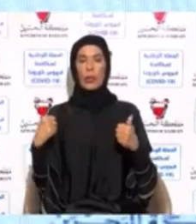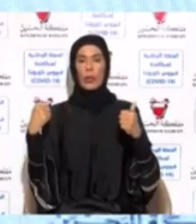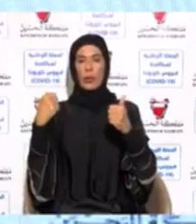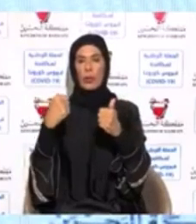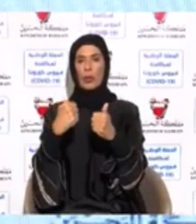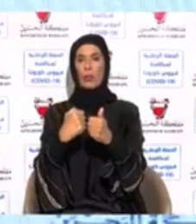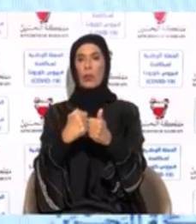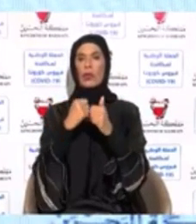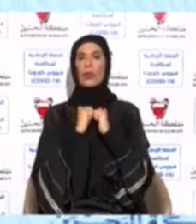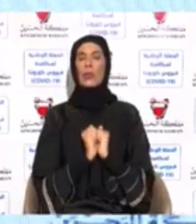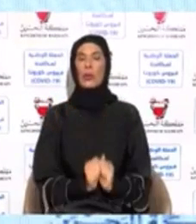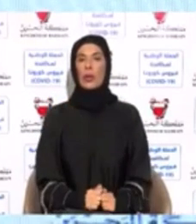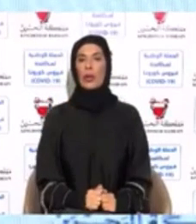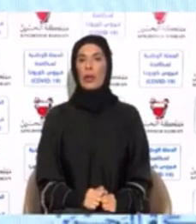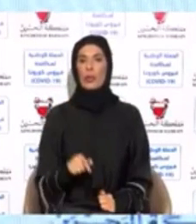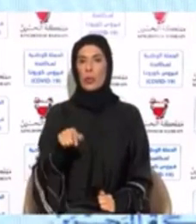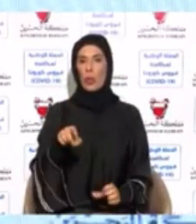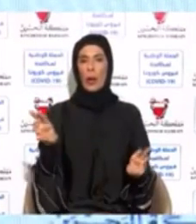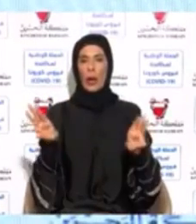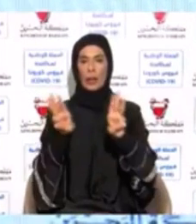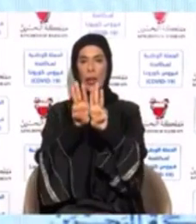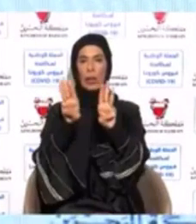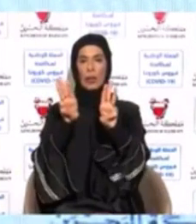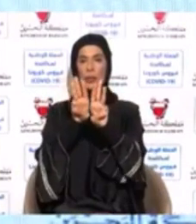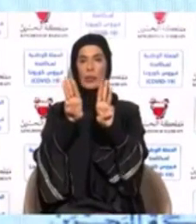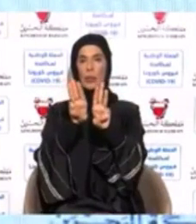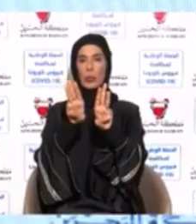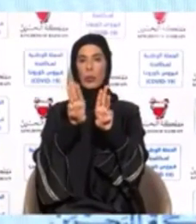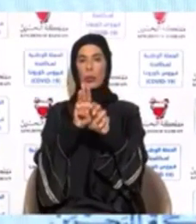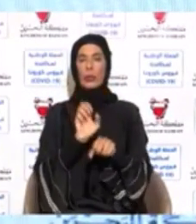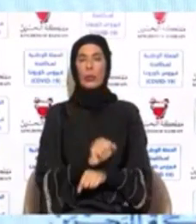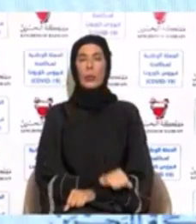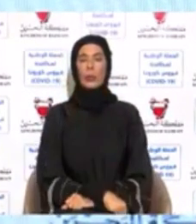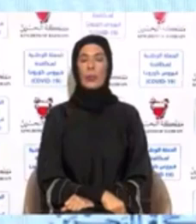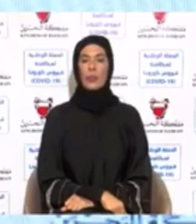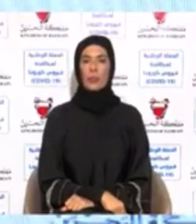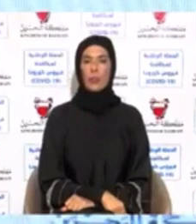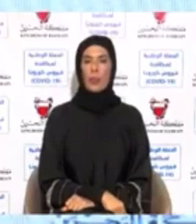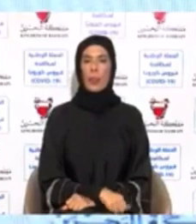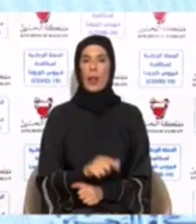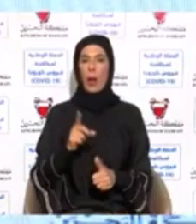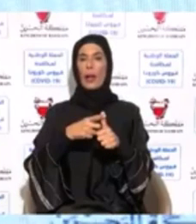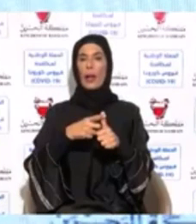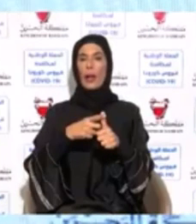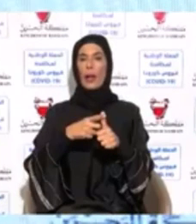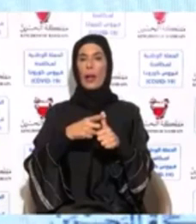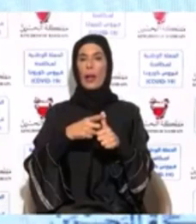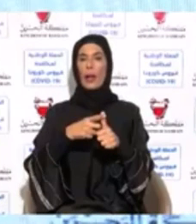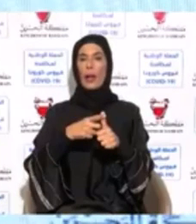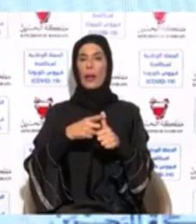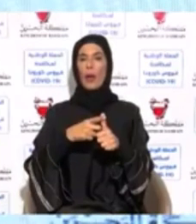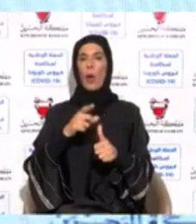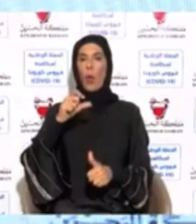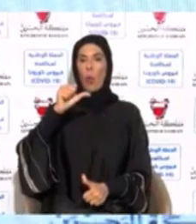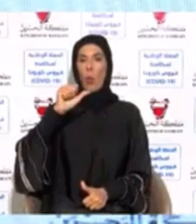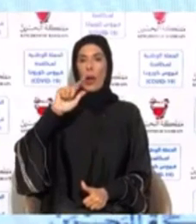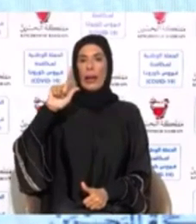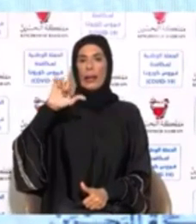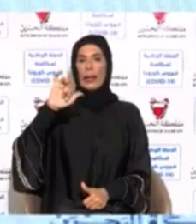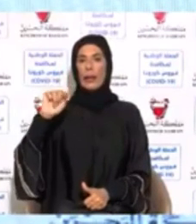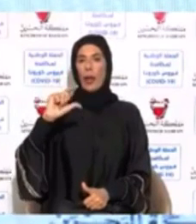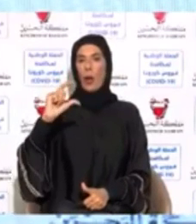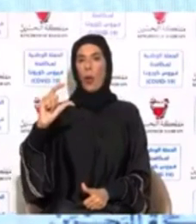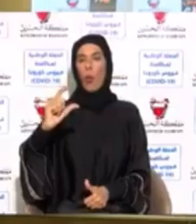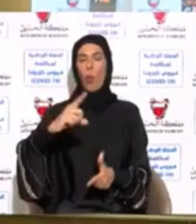الصحفيين بشكل مباشر من خلال المنظومة الإلكترونية. بداية مع سعادة الدكتور وليد